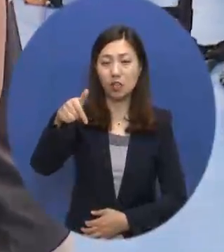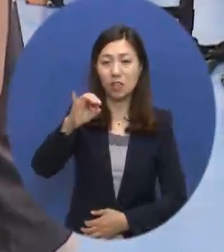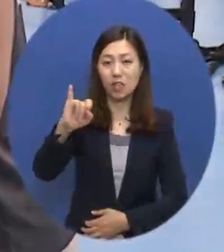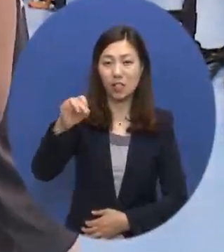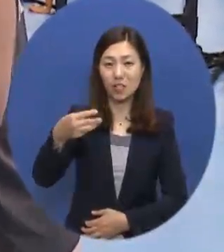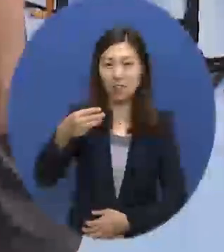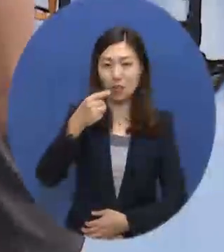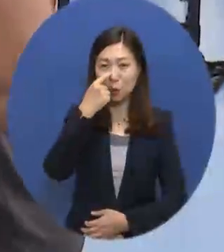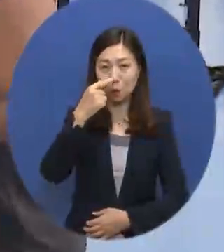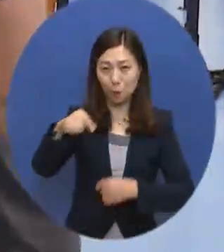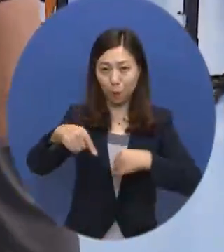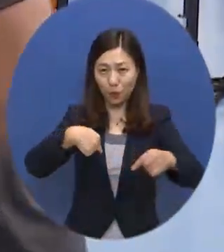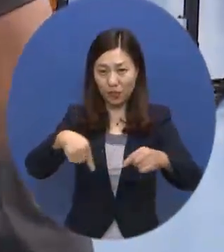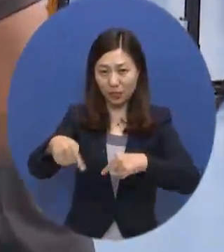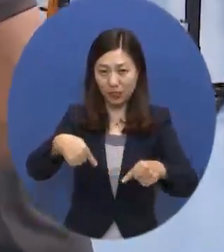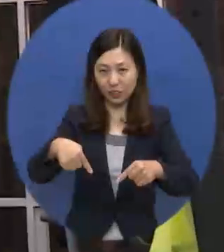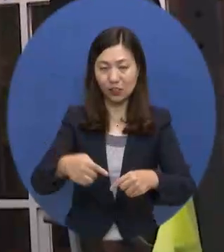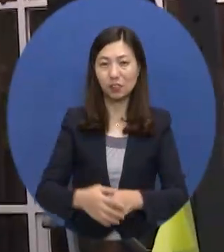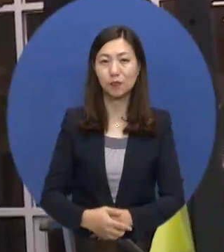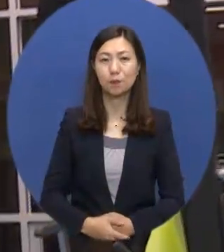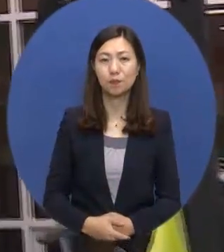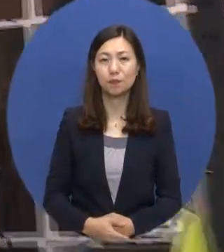적극적으로, 우리 마시고.